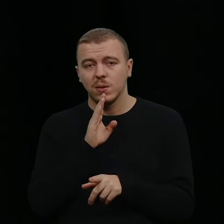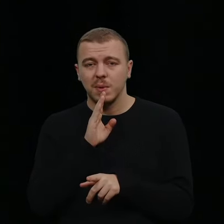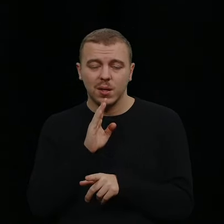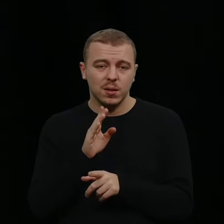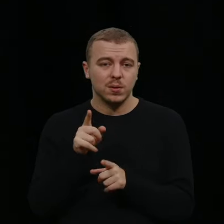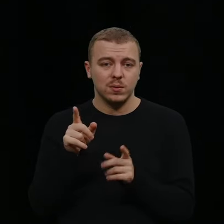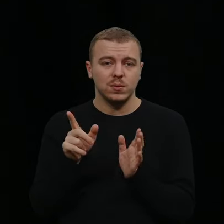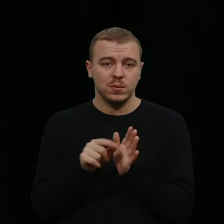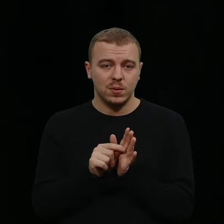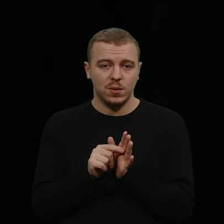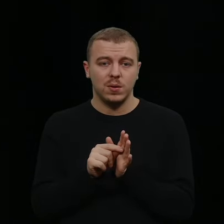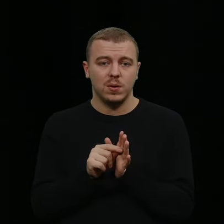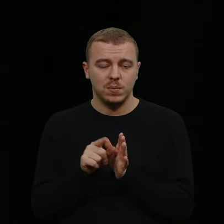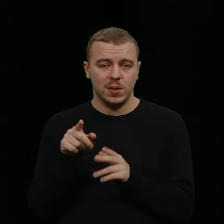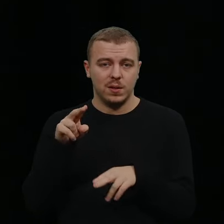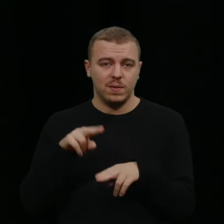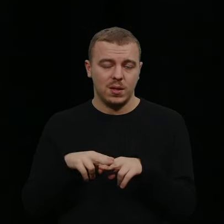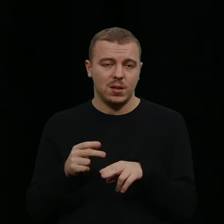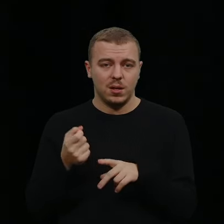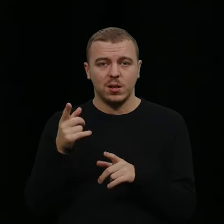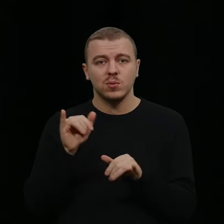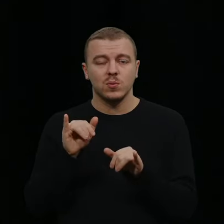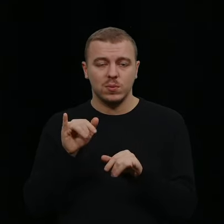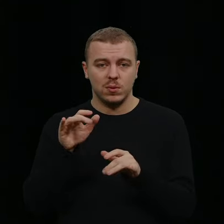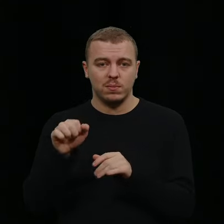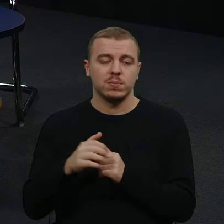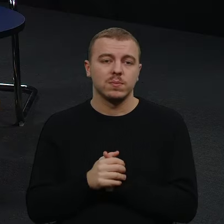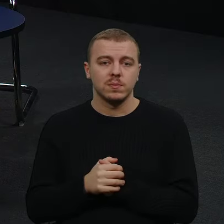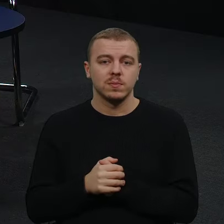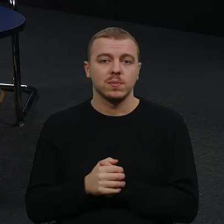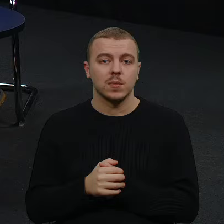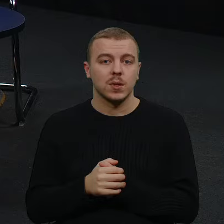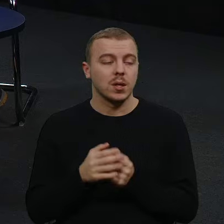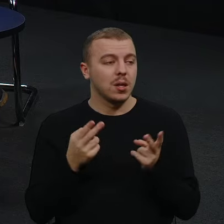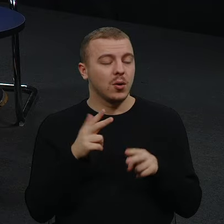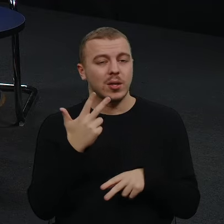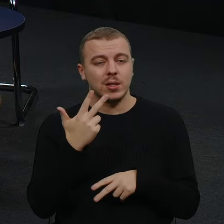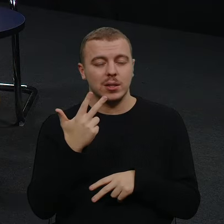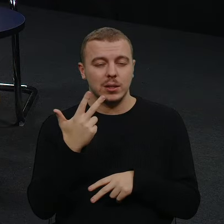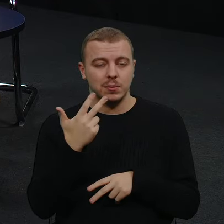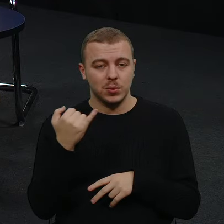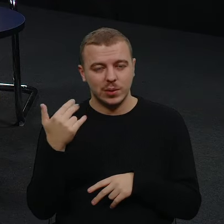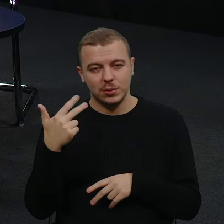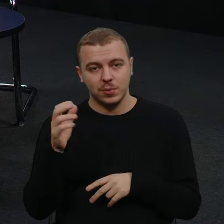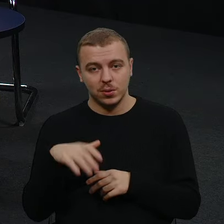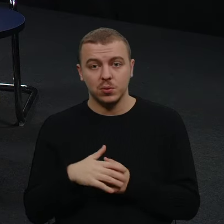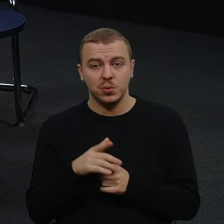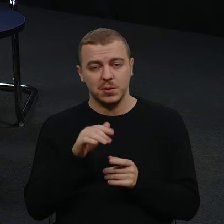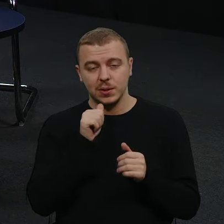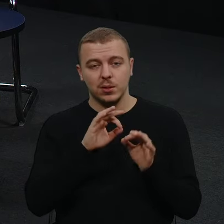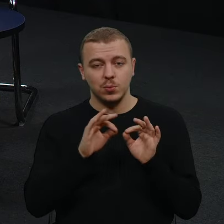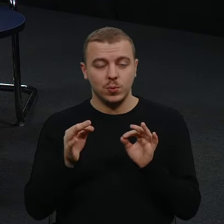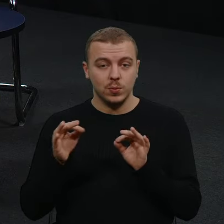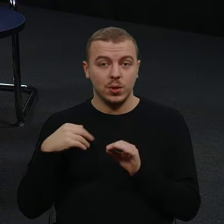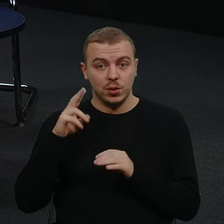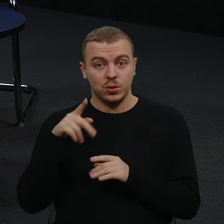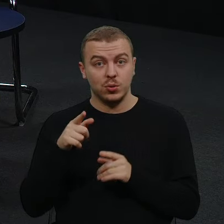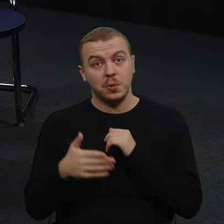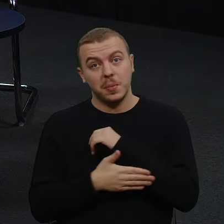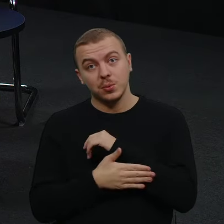jos turėtų būti, jom ta vieta atrasta. Liko dar 3,5 minutės išsamiai atsakinėti klausimus, tai nežinau, ar